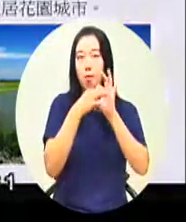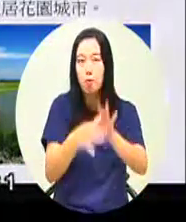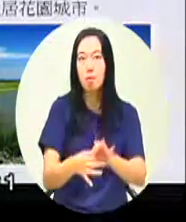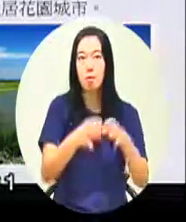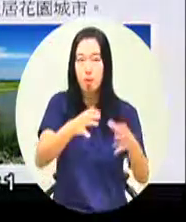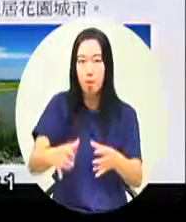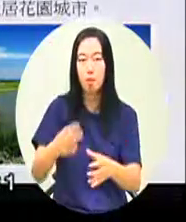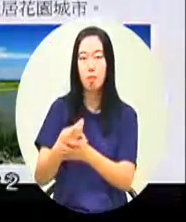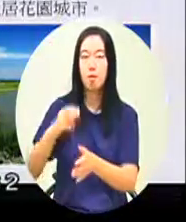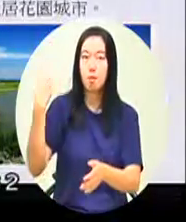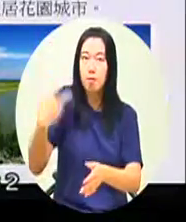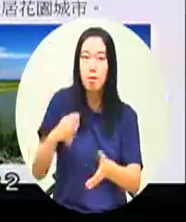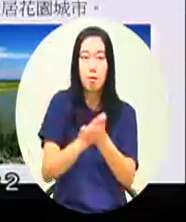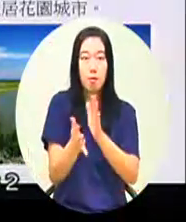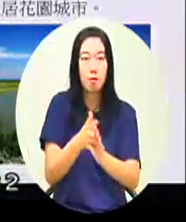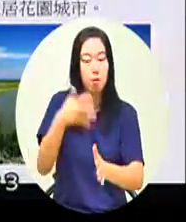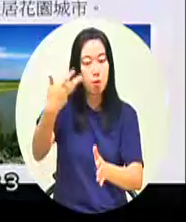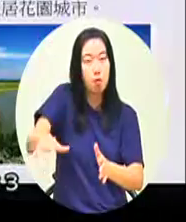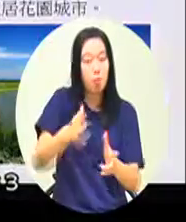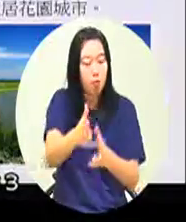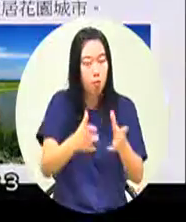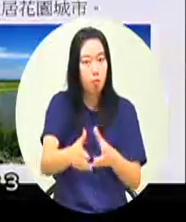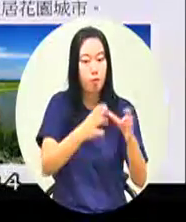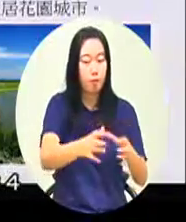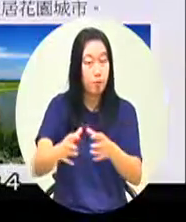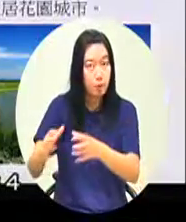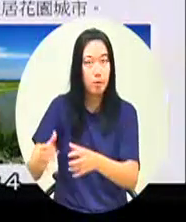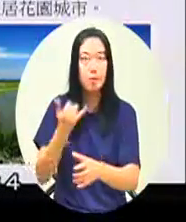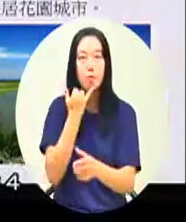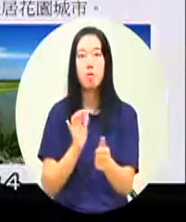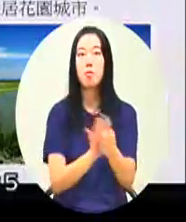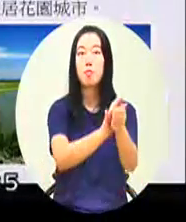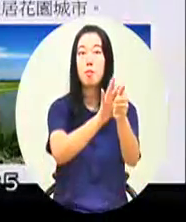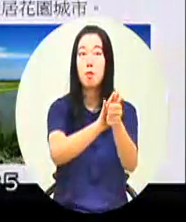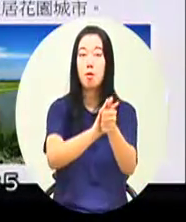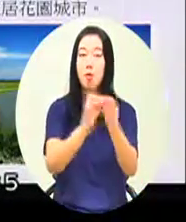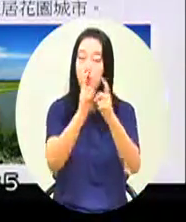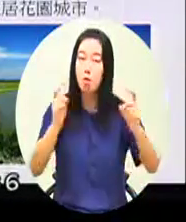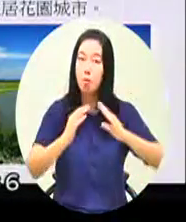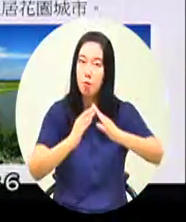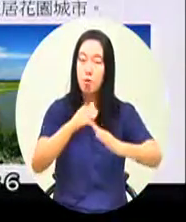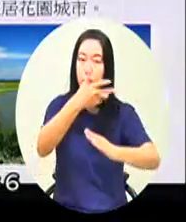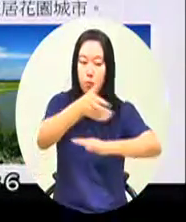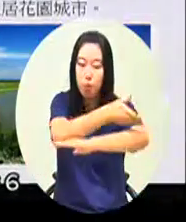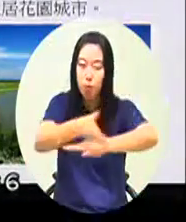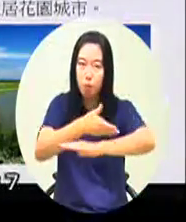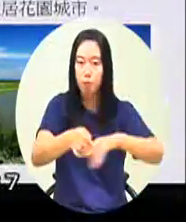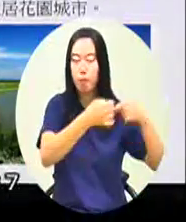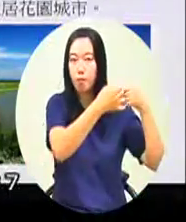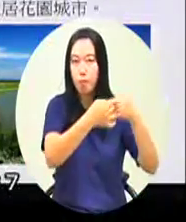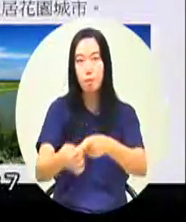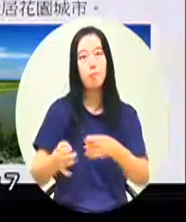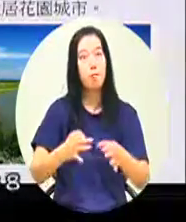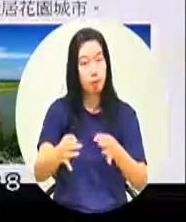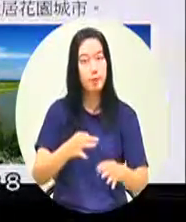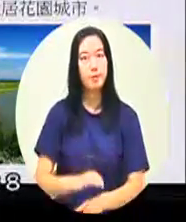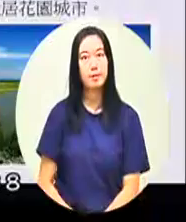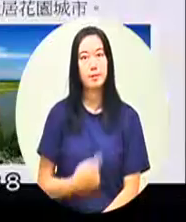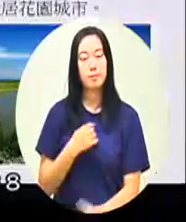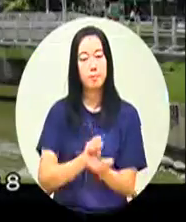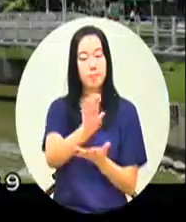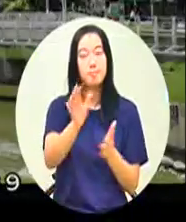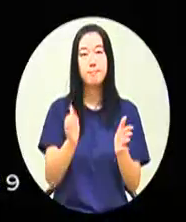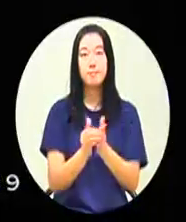个再生水厂的一个建构，那让整个城市里面的一个水资源能够永续经营。以上报告，谢谢。